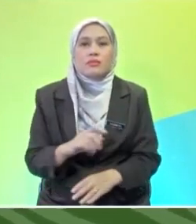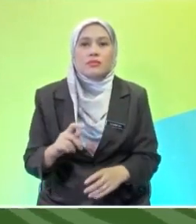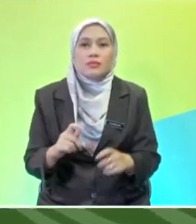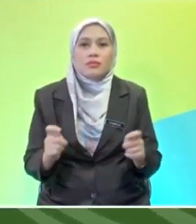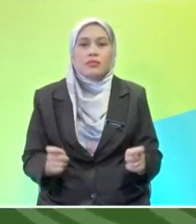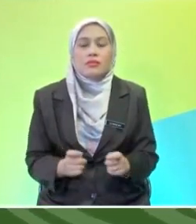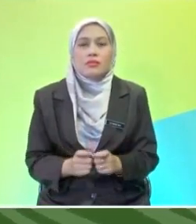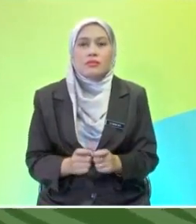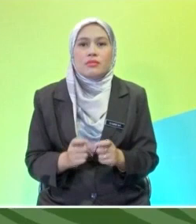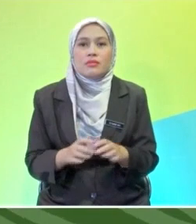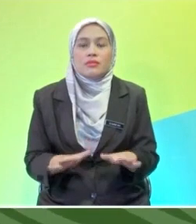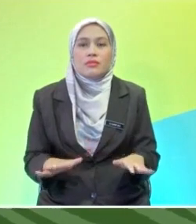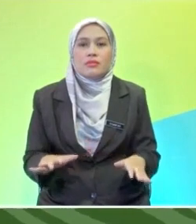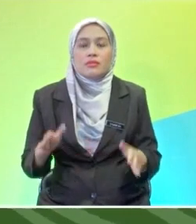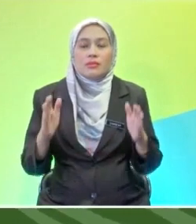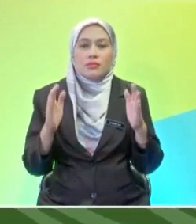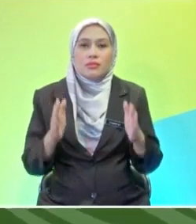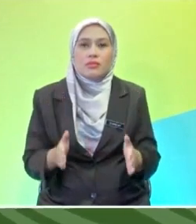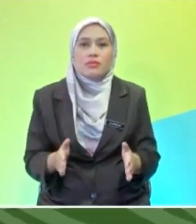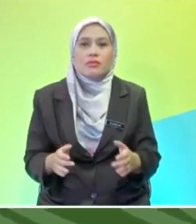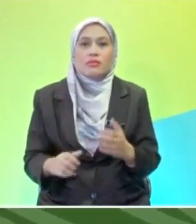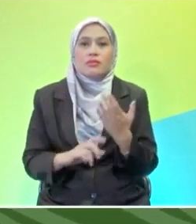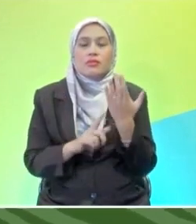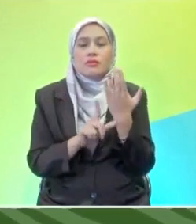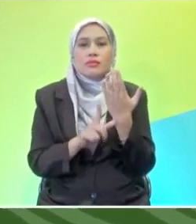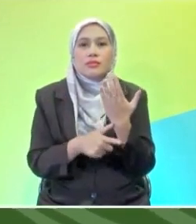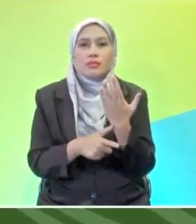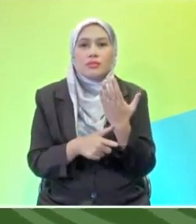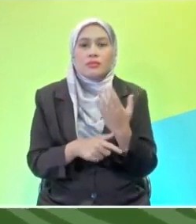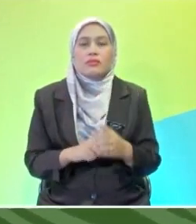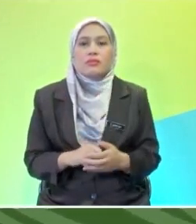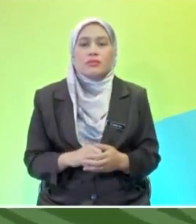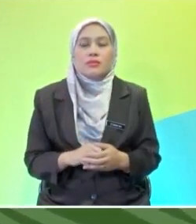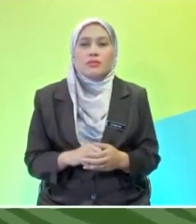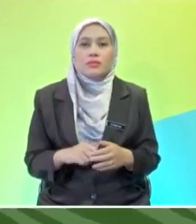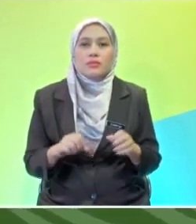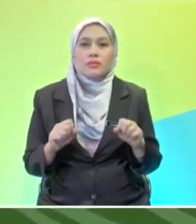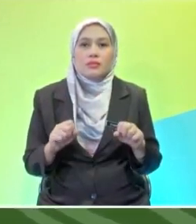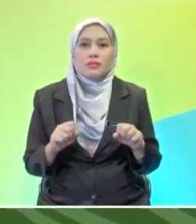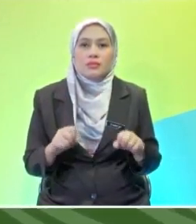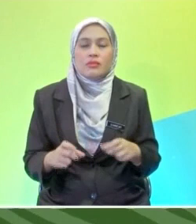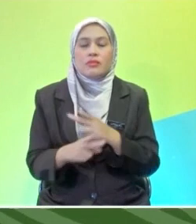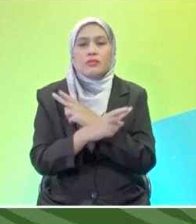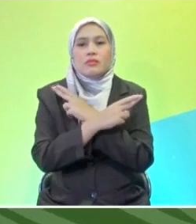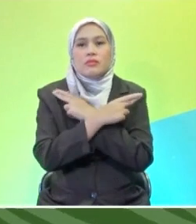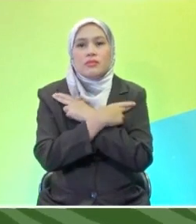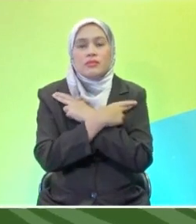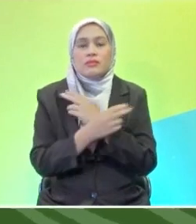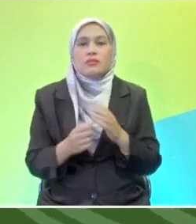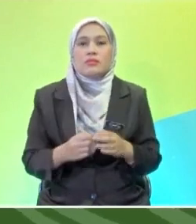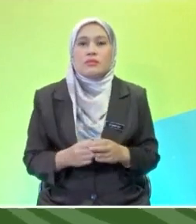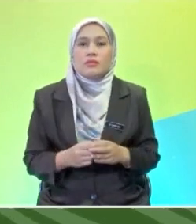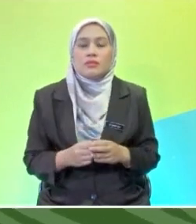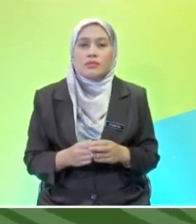orang asli di negara ini. Kawasan ini sesuai untuk pelancong berehat jauh daripada